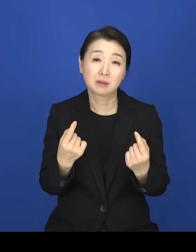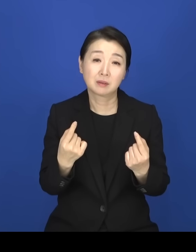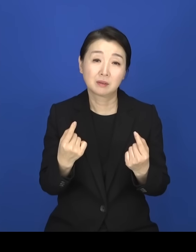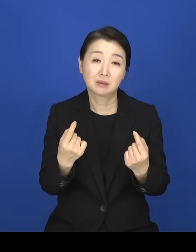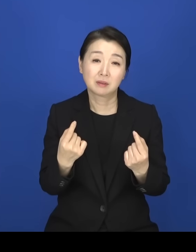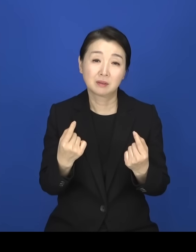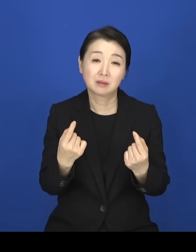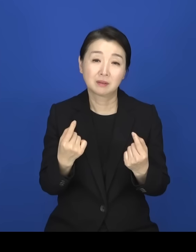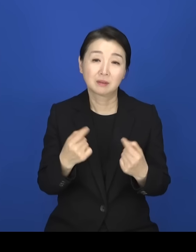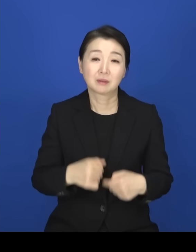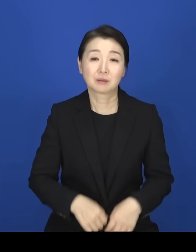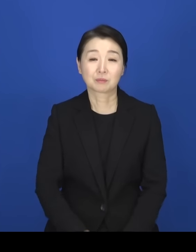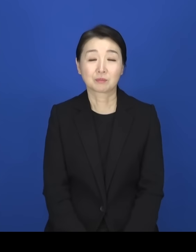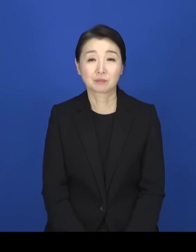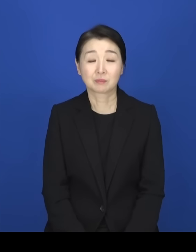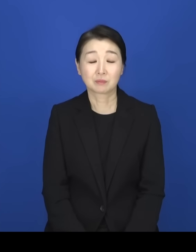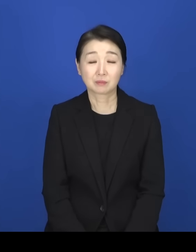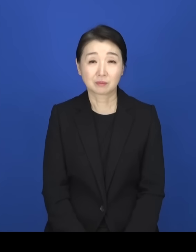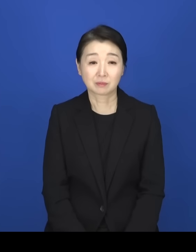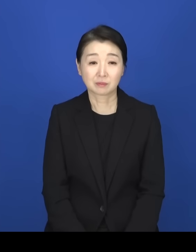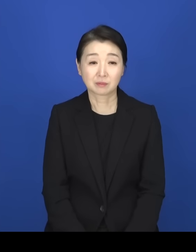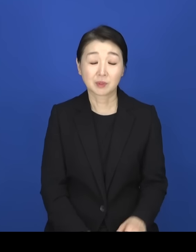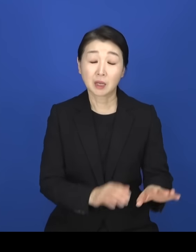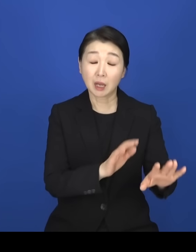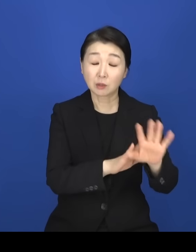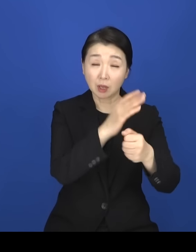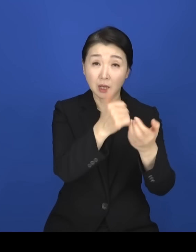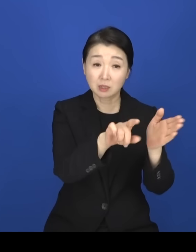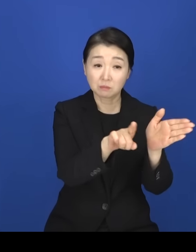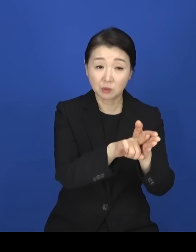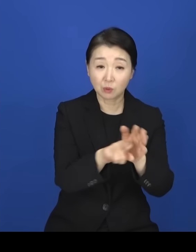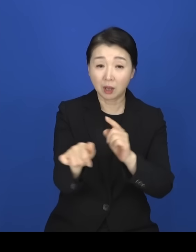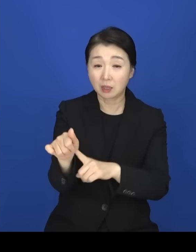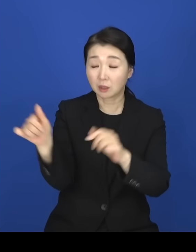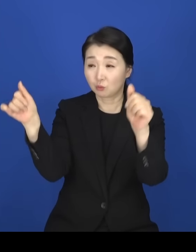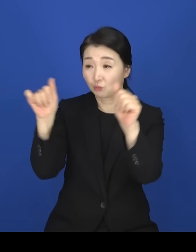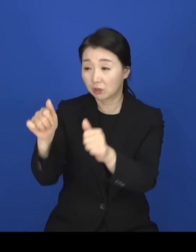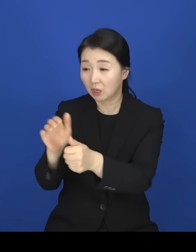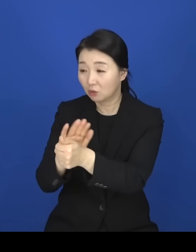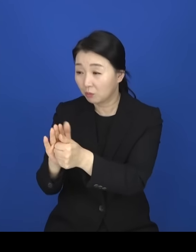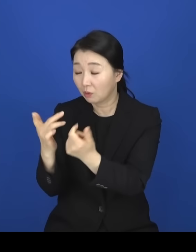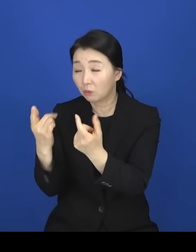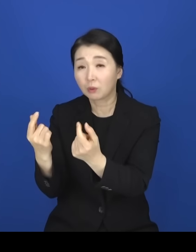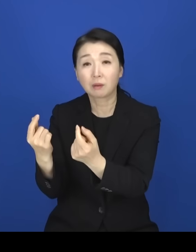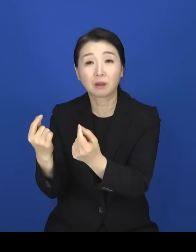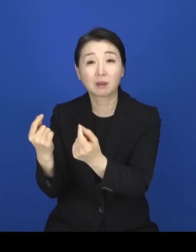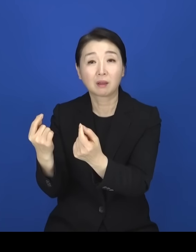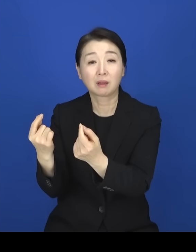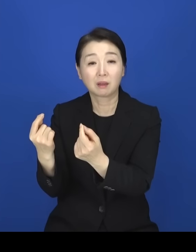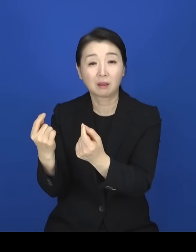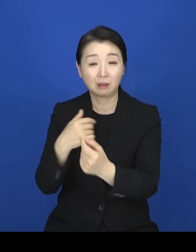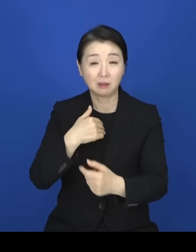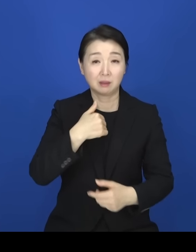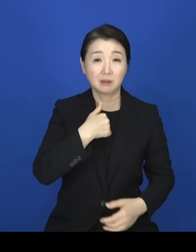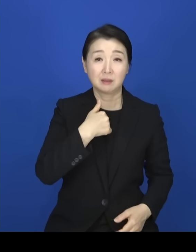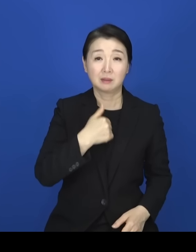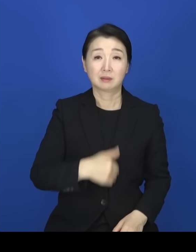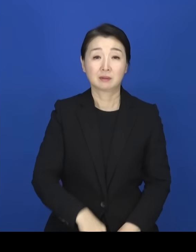기도를 한 손으로 하나님을 섬기고 한 손으로 우상을 섬긴다는 게 이거구나.